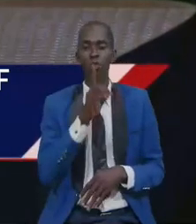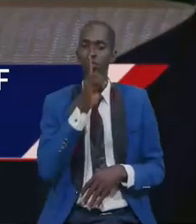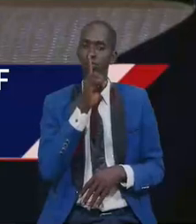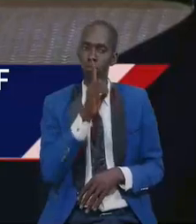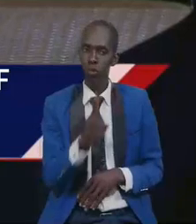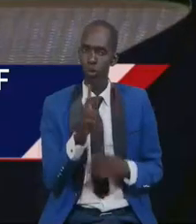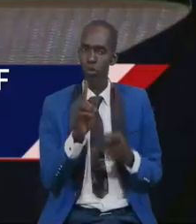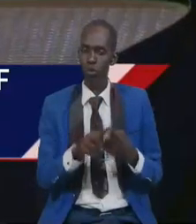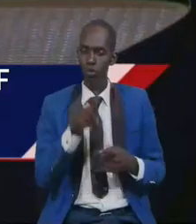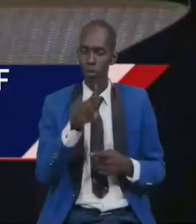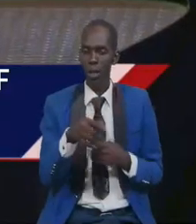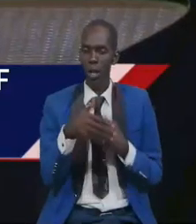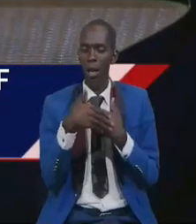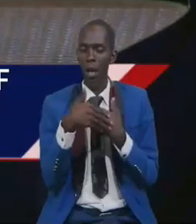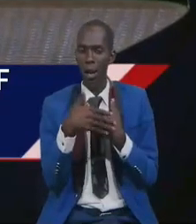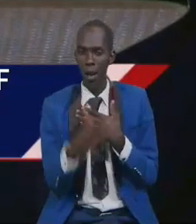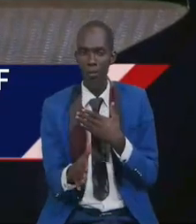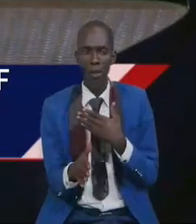te restera.